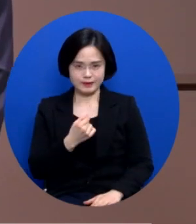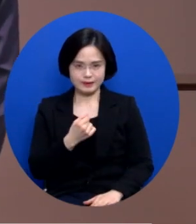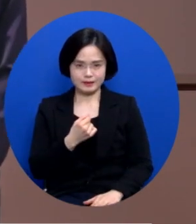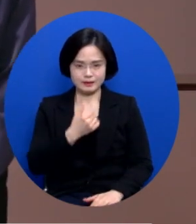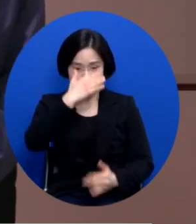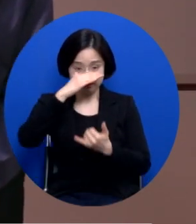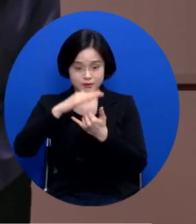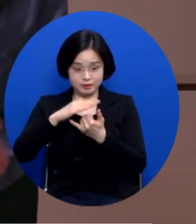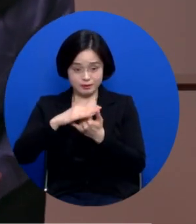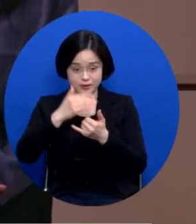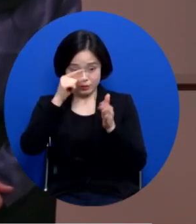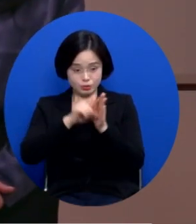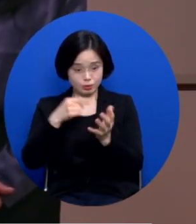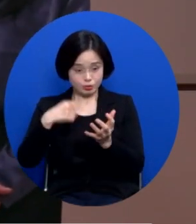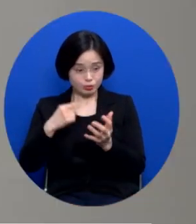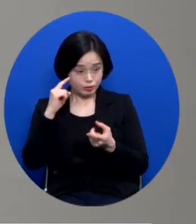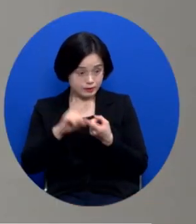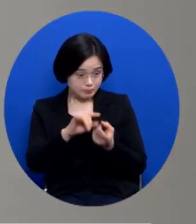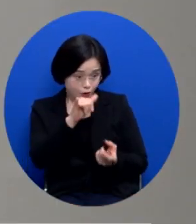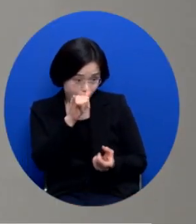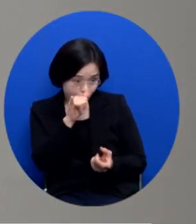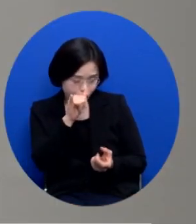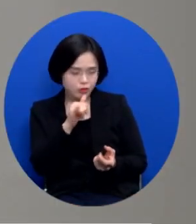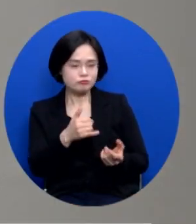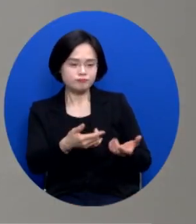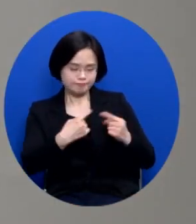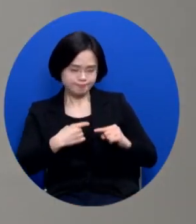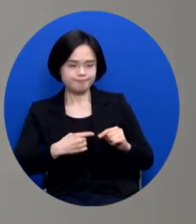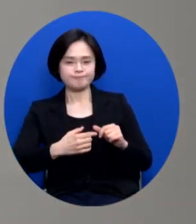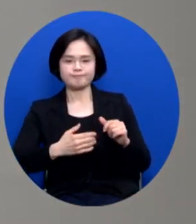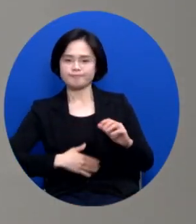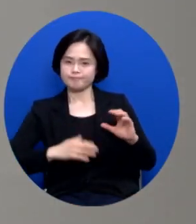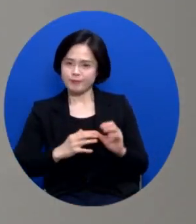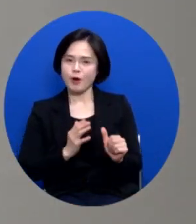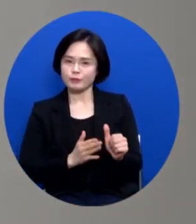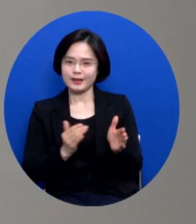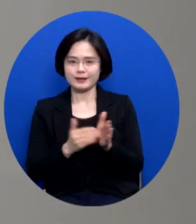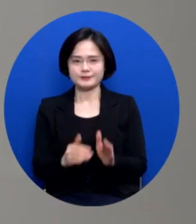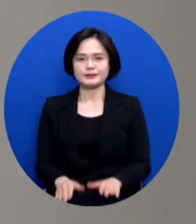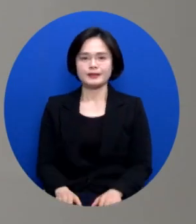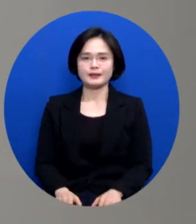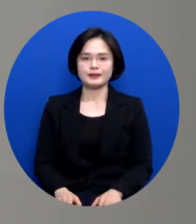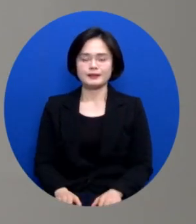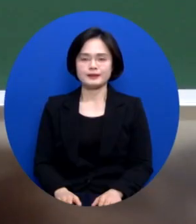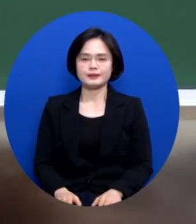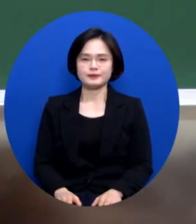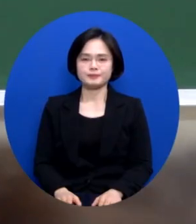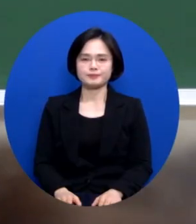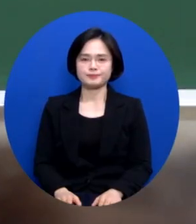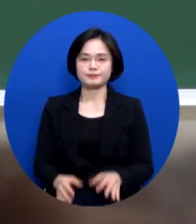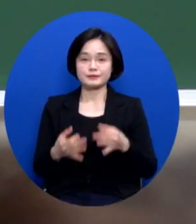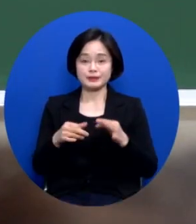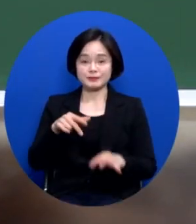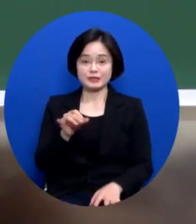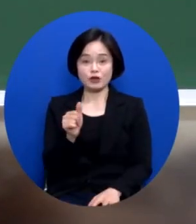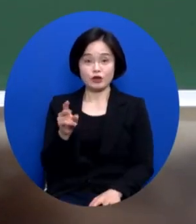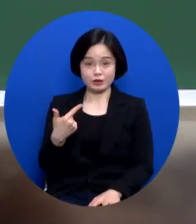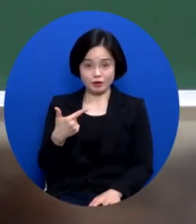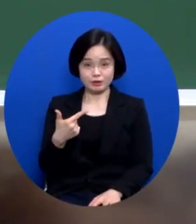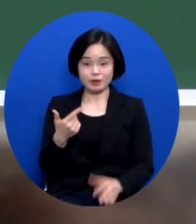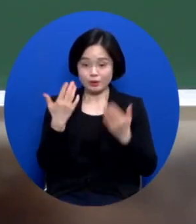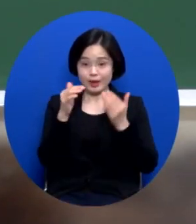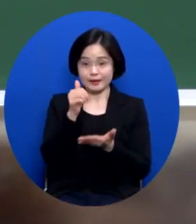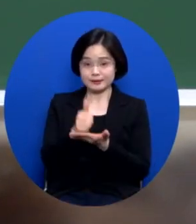있는 분들의 적극적인 협력을 당부했습니다. 원 크리스천 아카데미 김정현 교장은 말씀 중심의